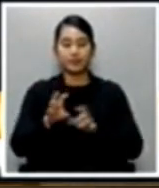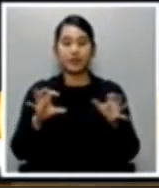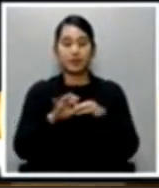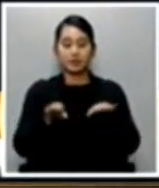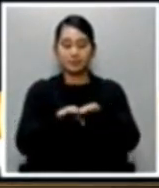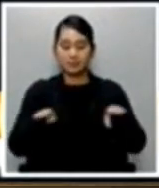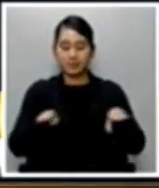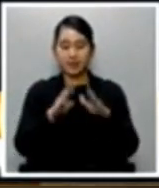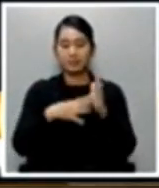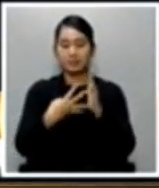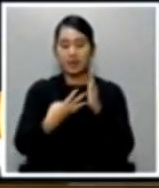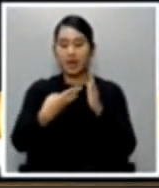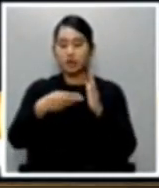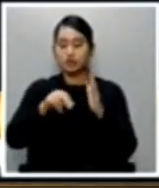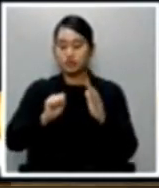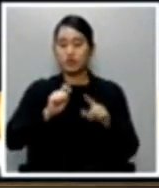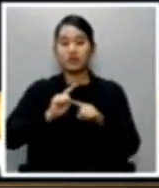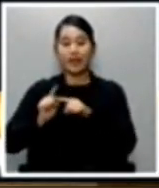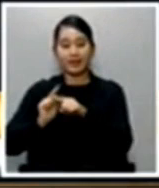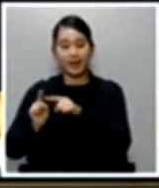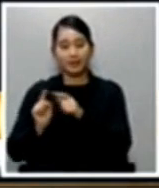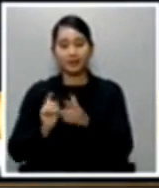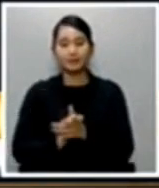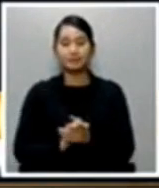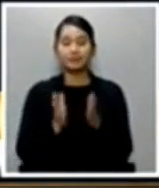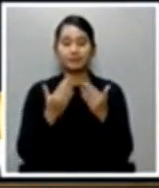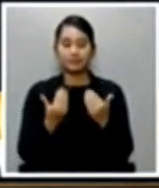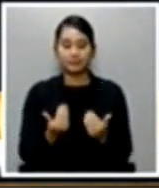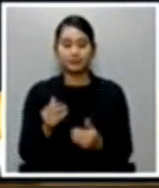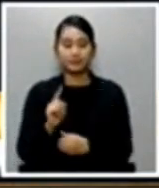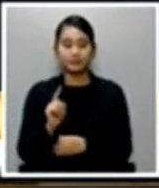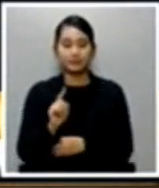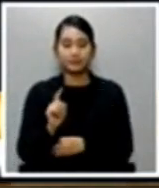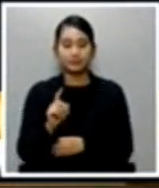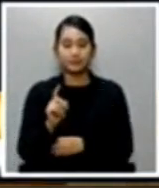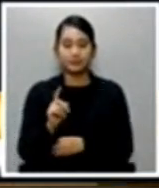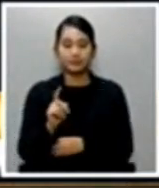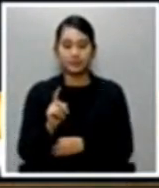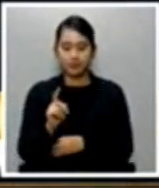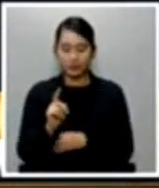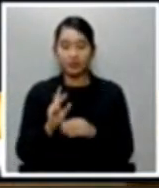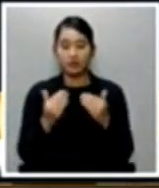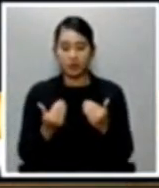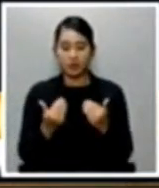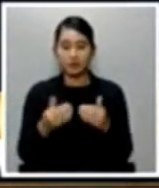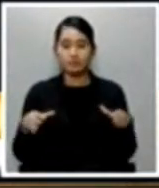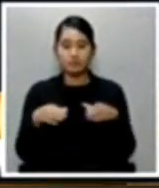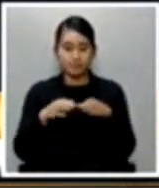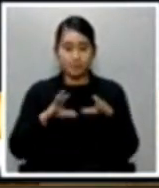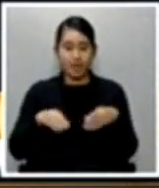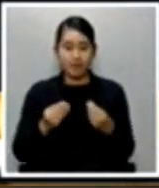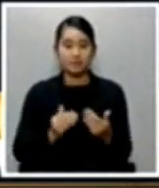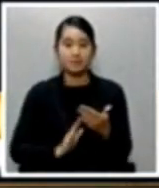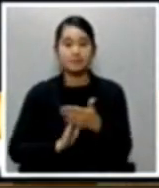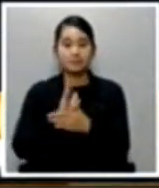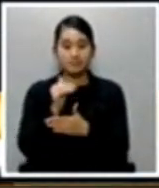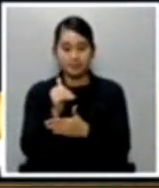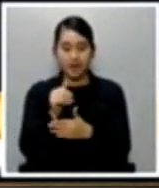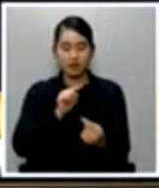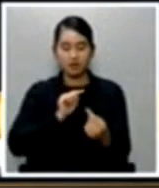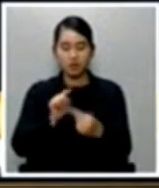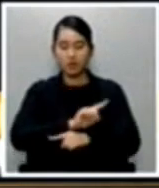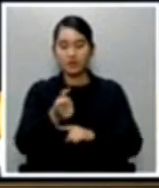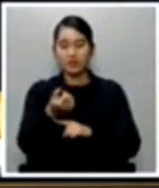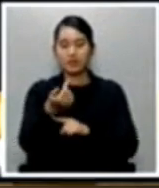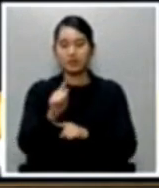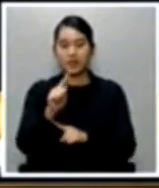านหลักสูตรต่างๆนะครับณวันนี้นั้นกกอเพิ่งได้มีการอนุมัตินะครับ approve นะครับเมื่อวันที่